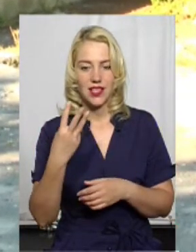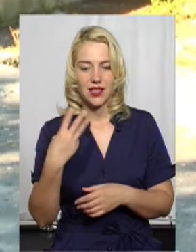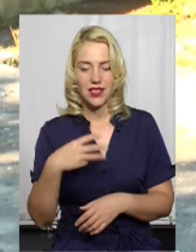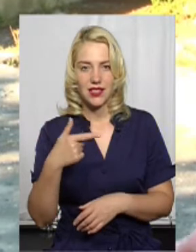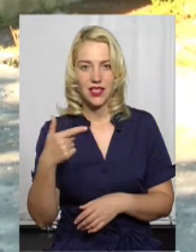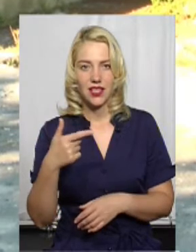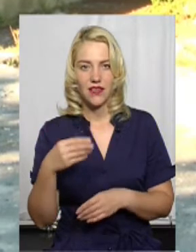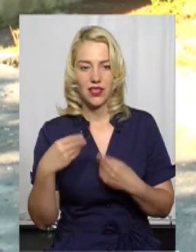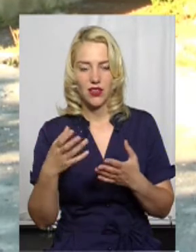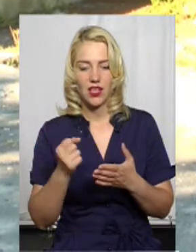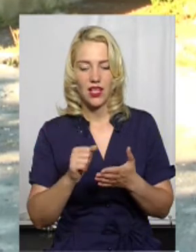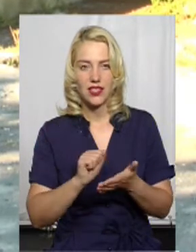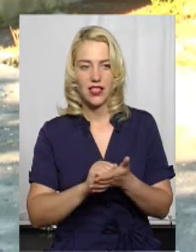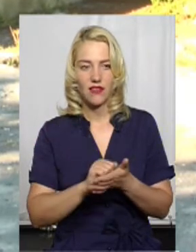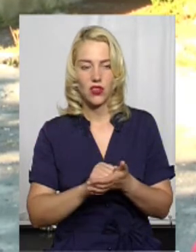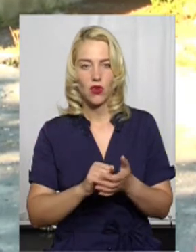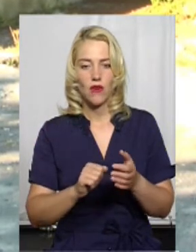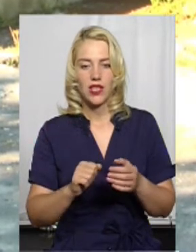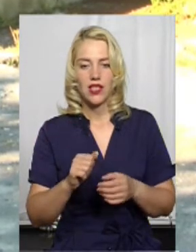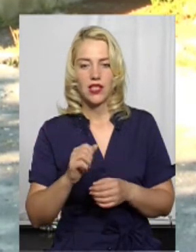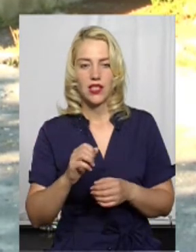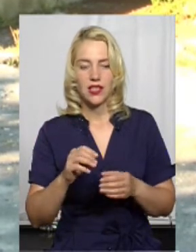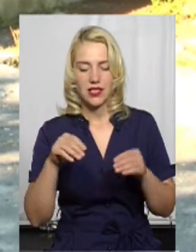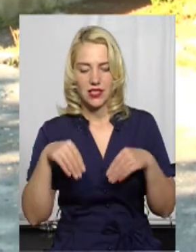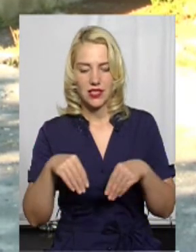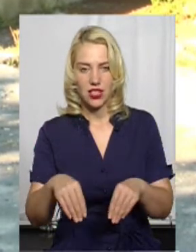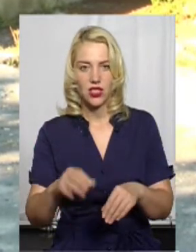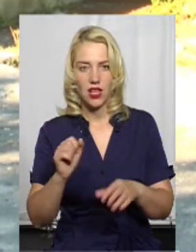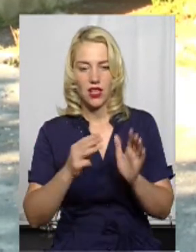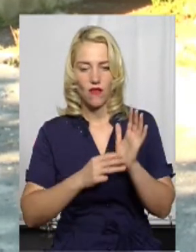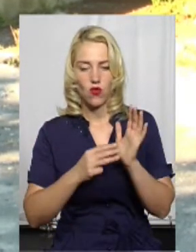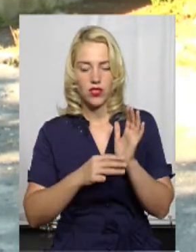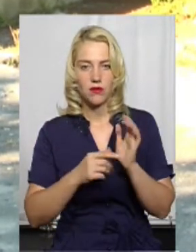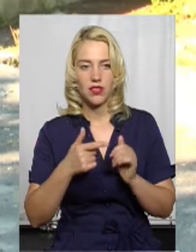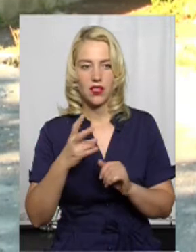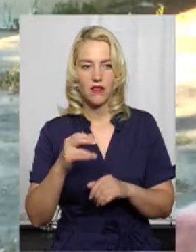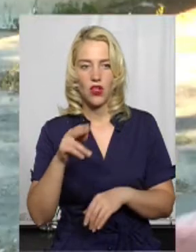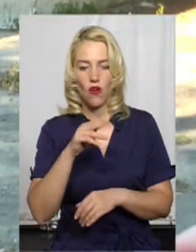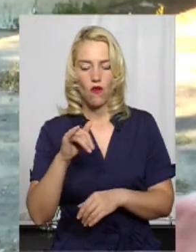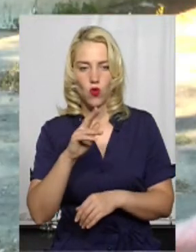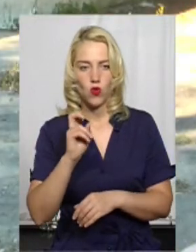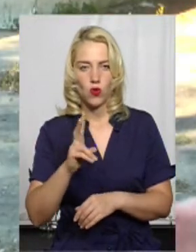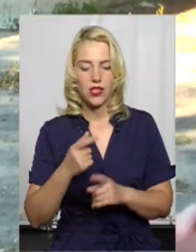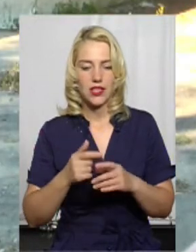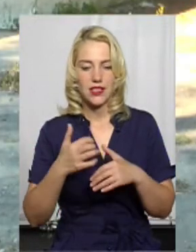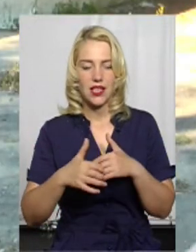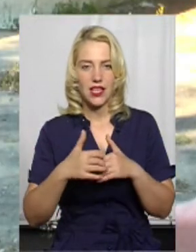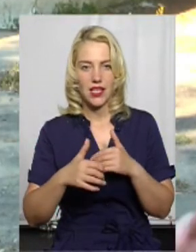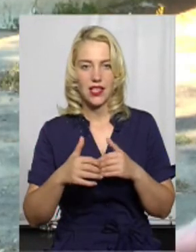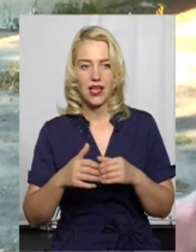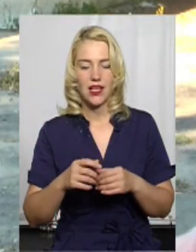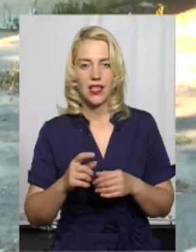гривень дається на сертифікований саджаність і 80 гривень на сертифікований фундучний саджаність. Середня ціна